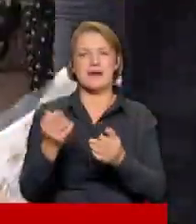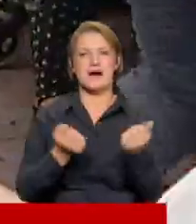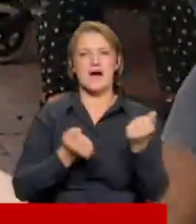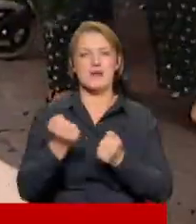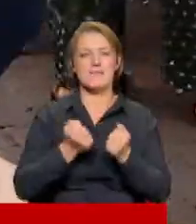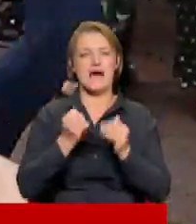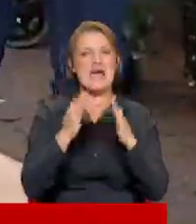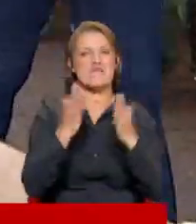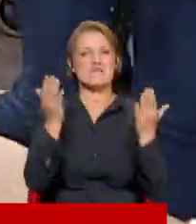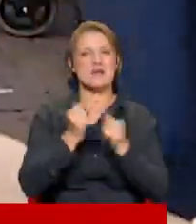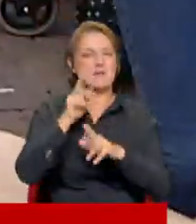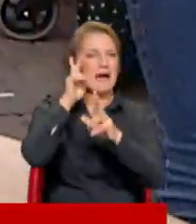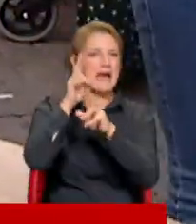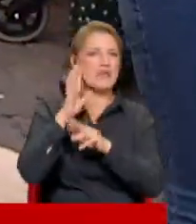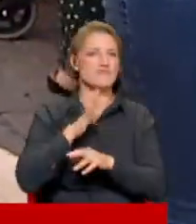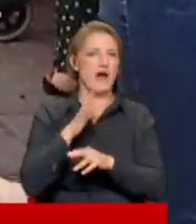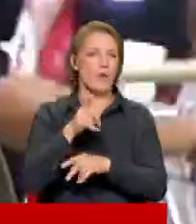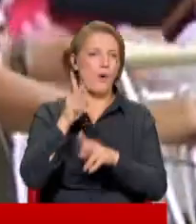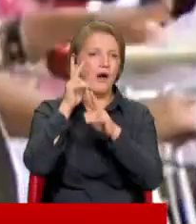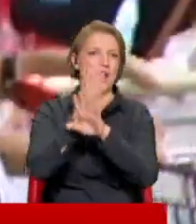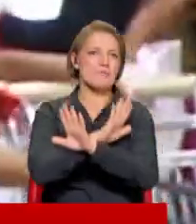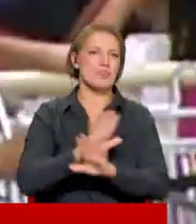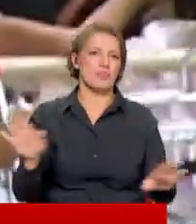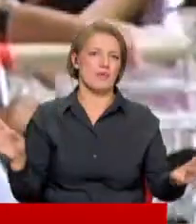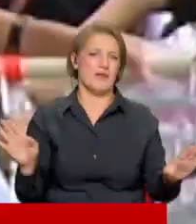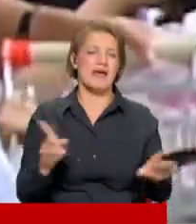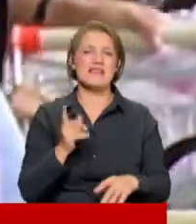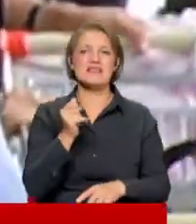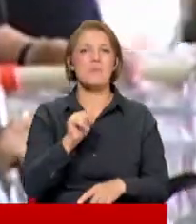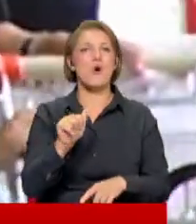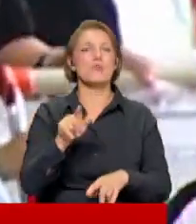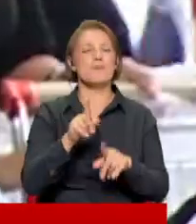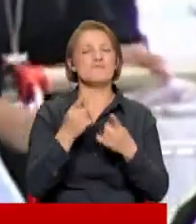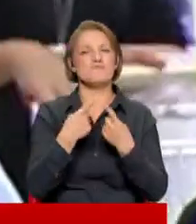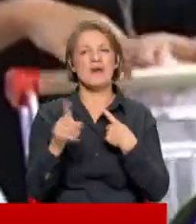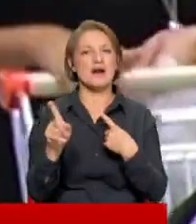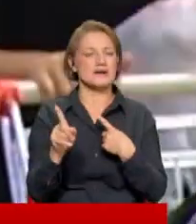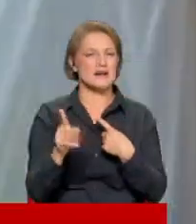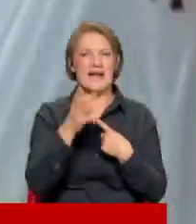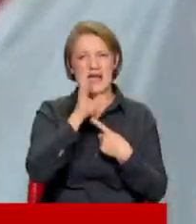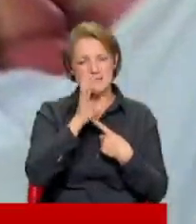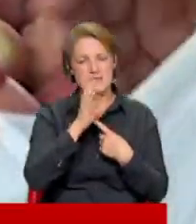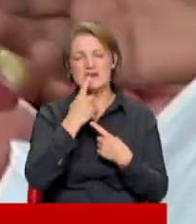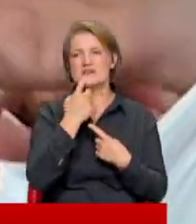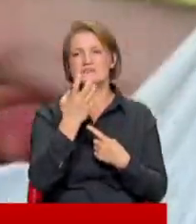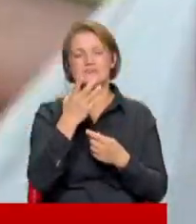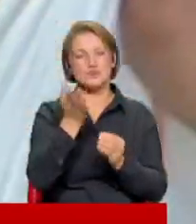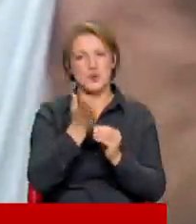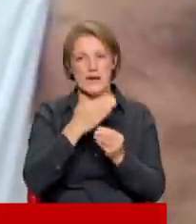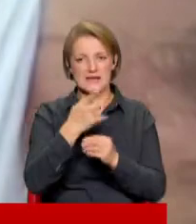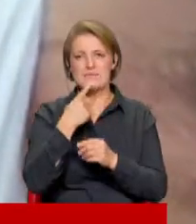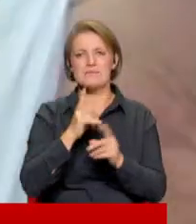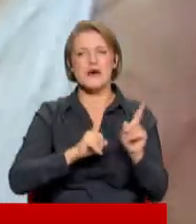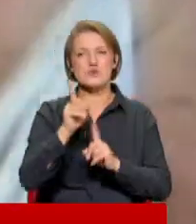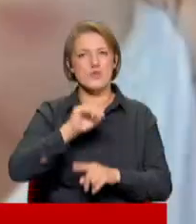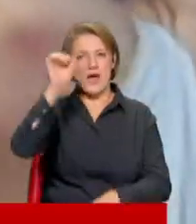ev alırım, artık o hayal bitti, yaşamak bitti. Limonu fiyat farkı olarak kuru soğan, elma, kırmızı mercimek, maydanoz ve